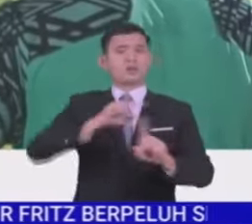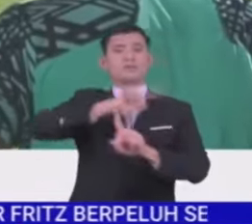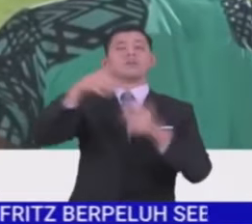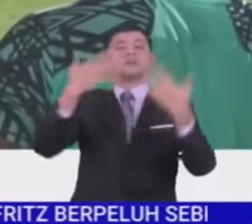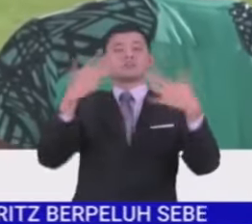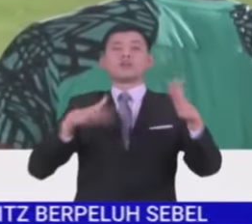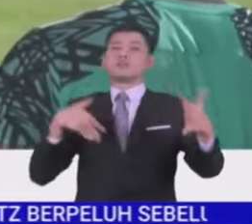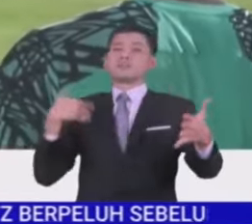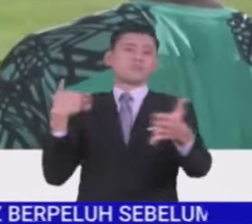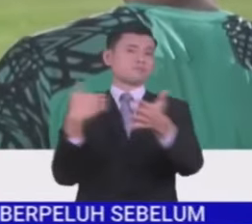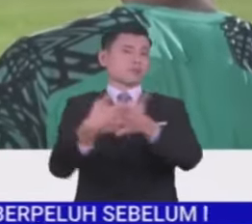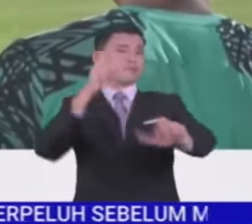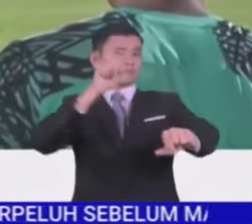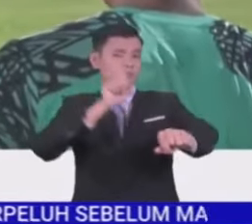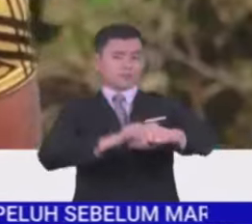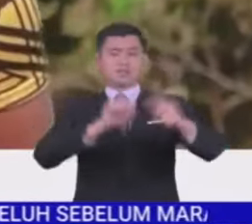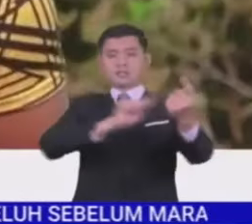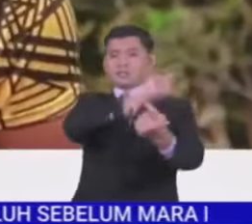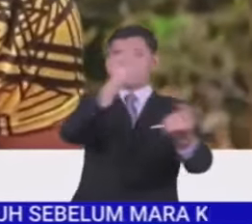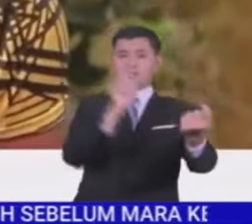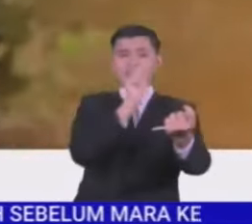waktu yang sesuai